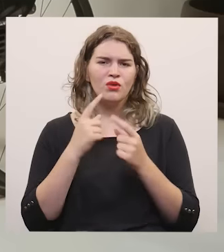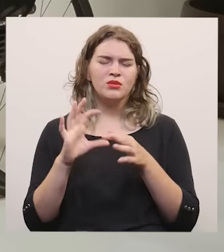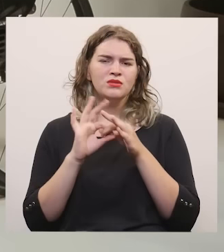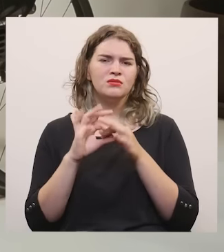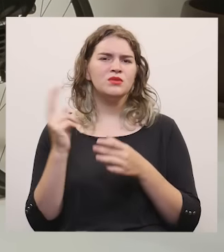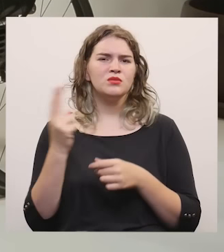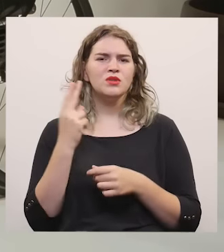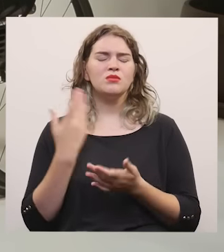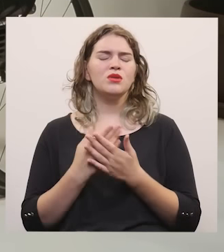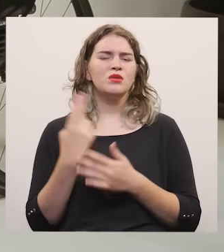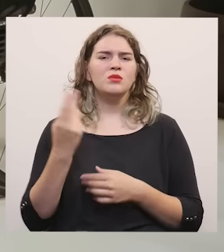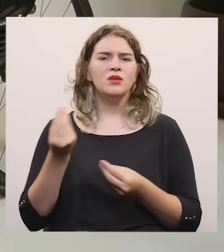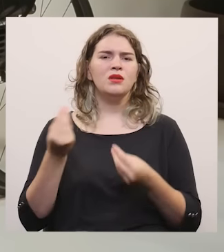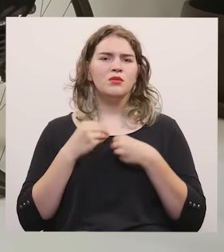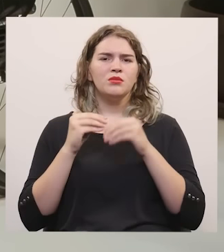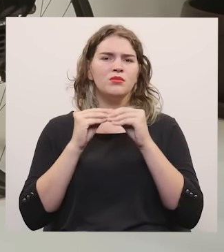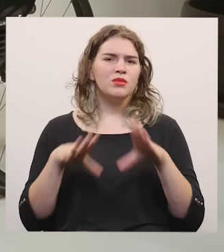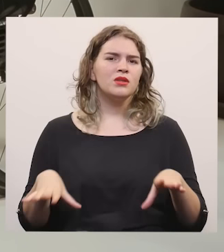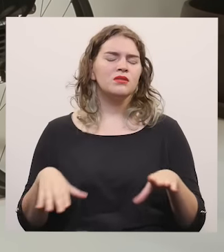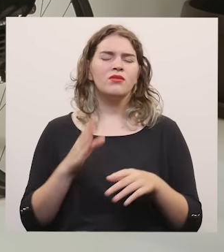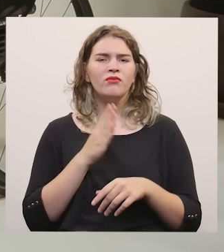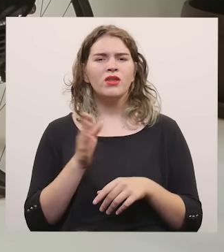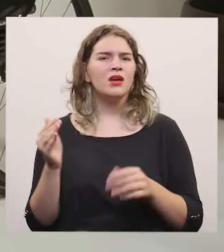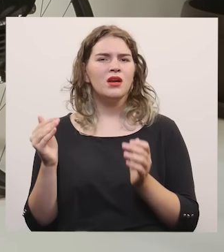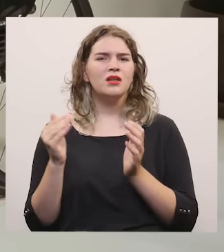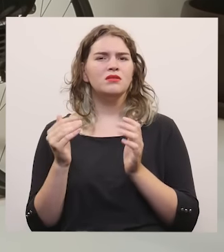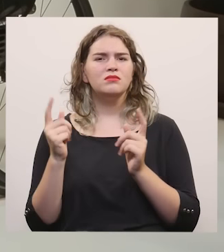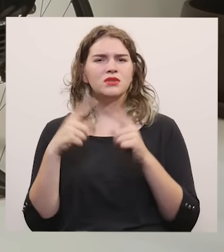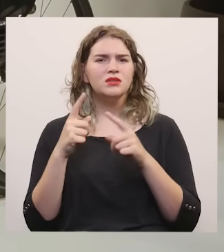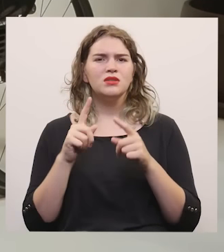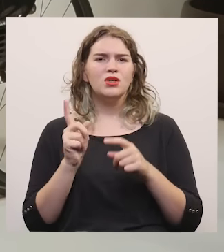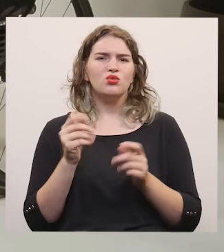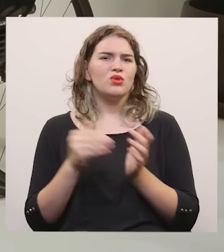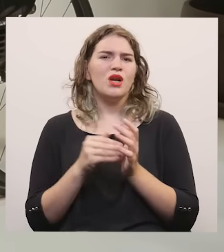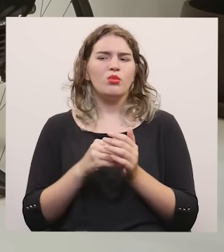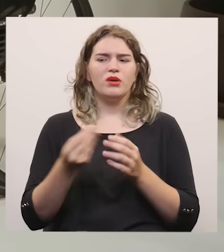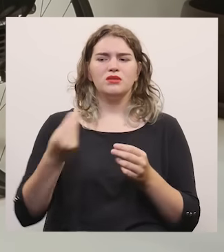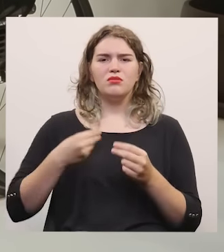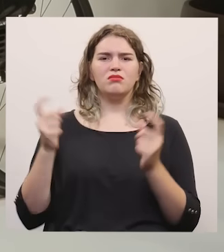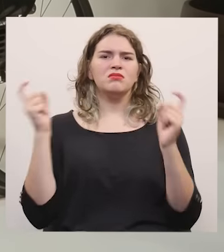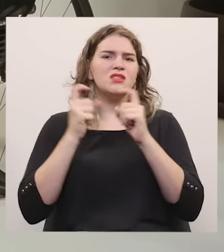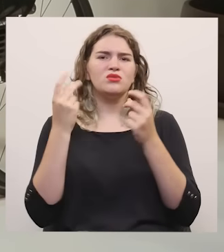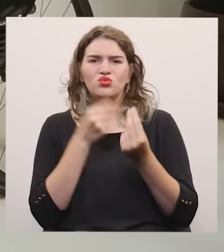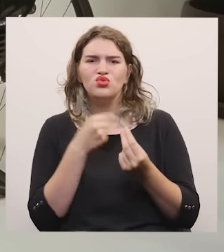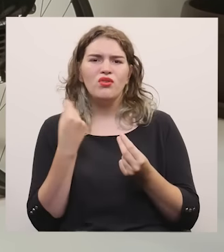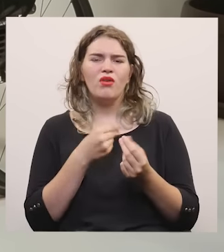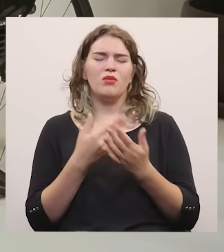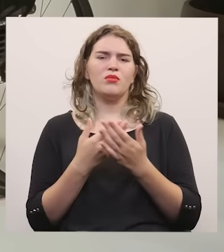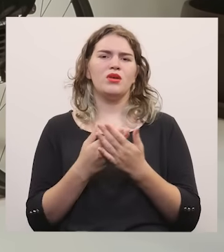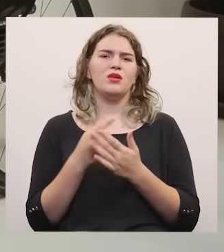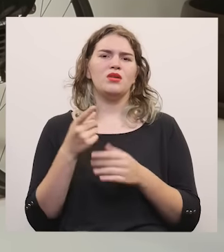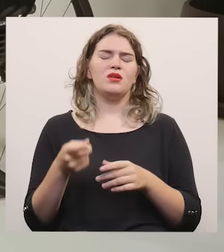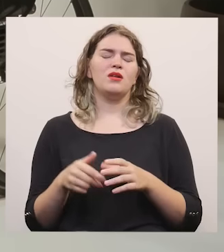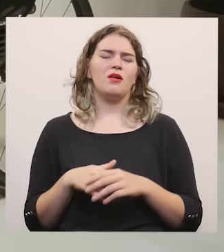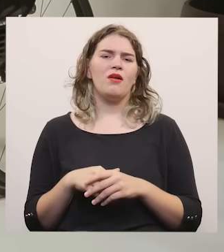faci. Că Dumnezeu ne-a binecuvântat pe toți și ne binecuvântează în fiecare zi. Bine punctat. Deci roagă-te și mulțumește lui Dumnezeu că ești